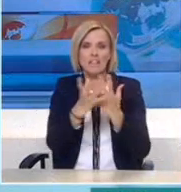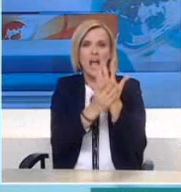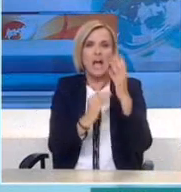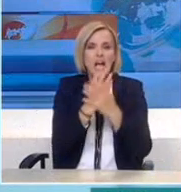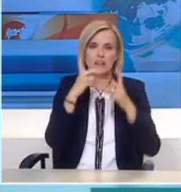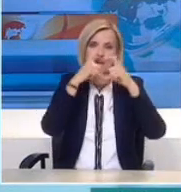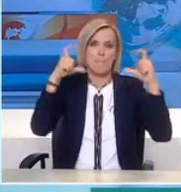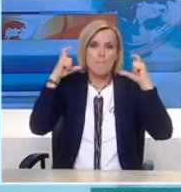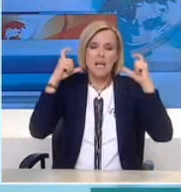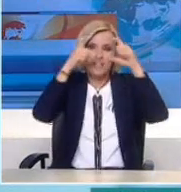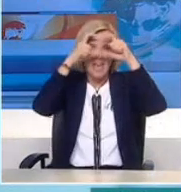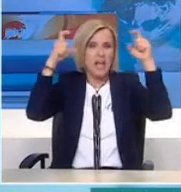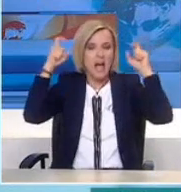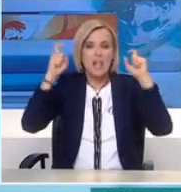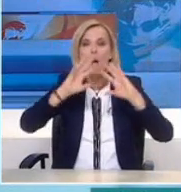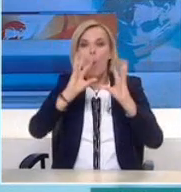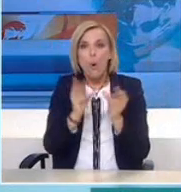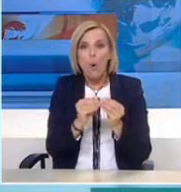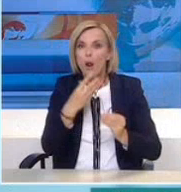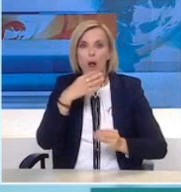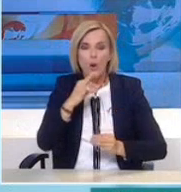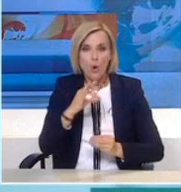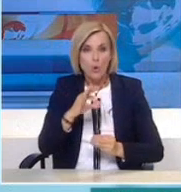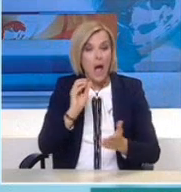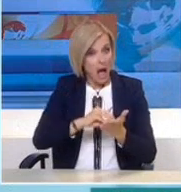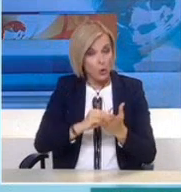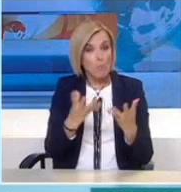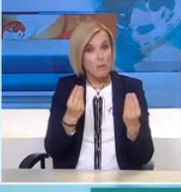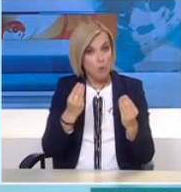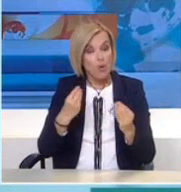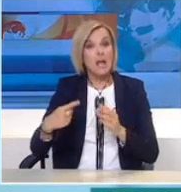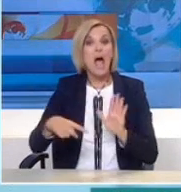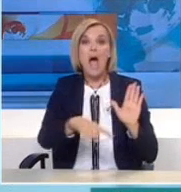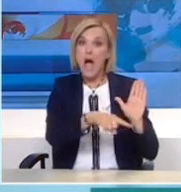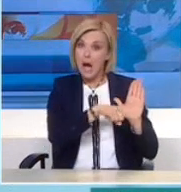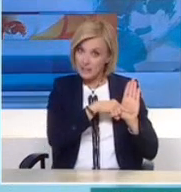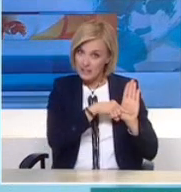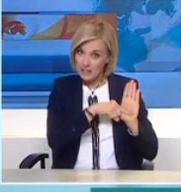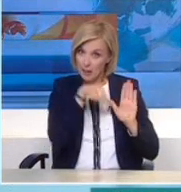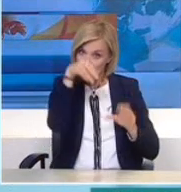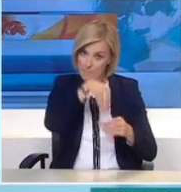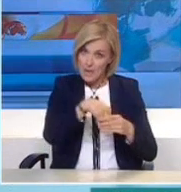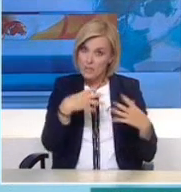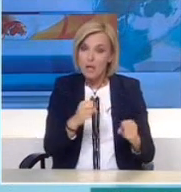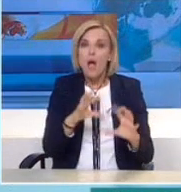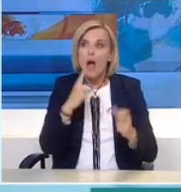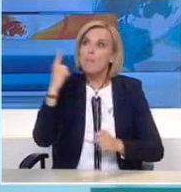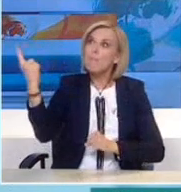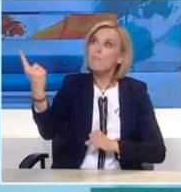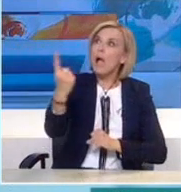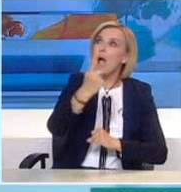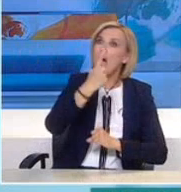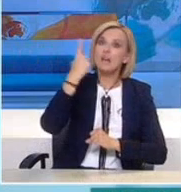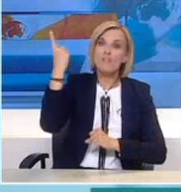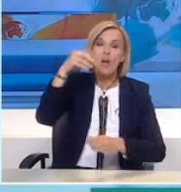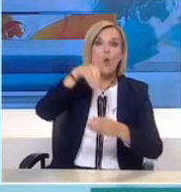τη σωστή αντιμετώπιση των ασθενών, διότι ακόμη και οι αρνητικοί ασθενείς που παρέμειναν έχουν εκτεθεί στο συγκεκριμένο περιβάλλον της μονάδας. Υπάρχει